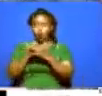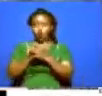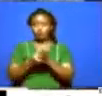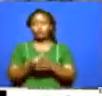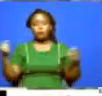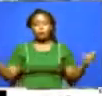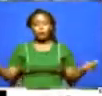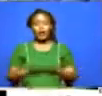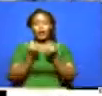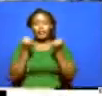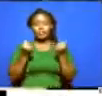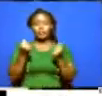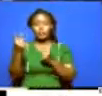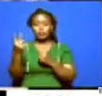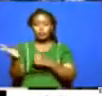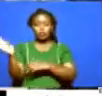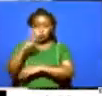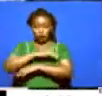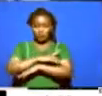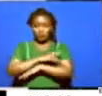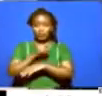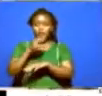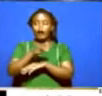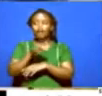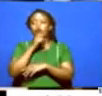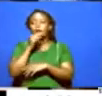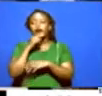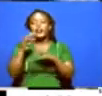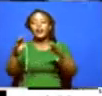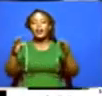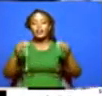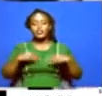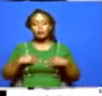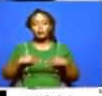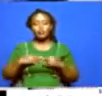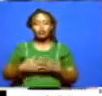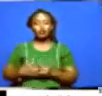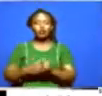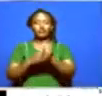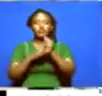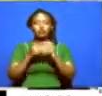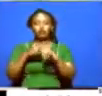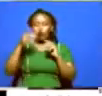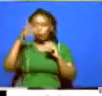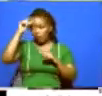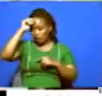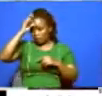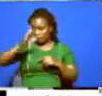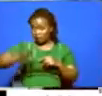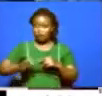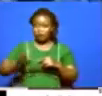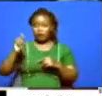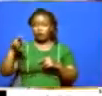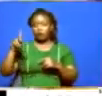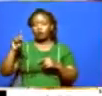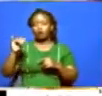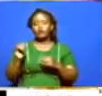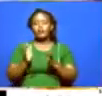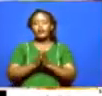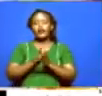just 2 days after Guyo accepted to take the baton from Governor Mohamed Kuti and become the new Sakuya